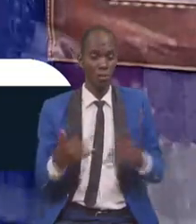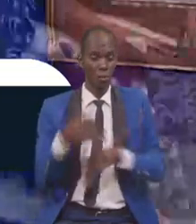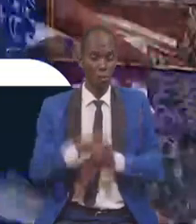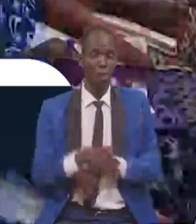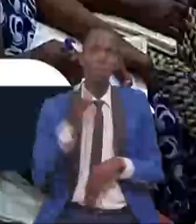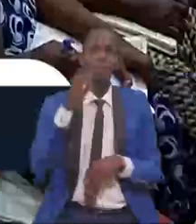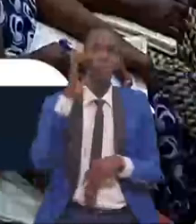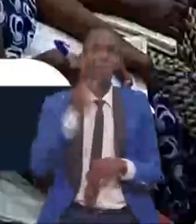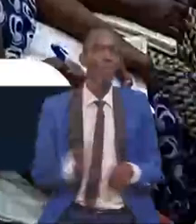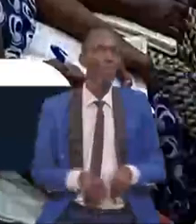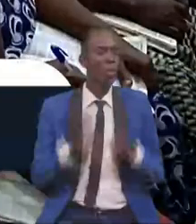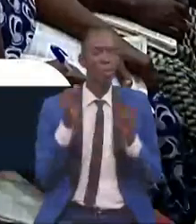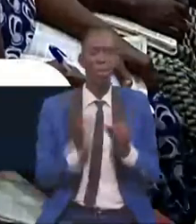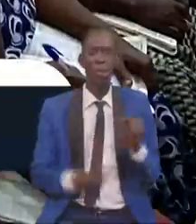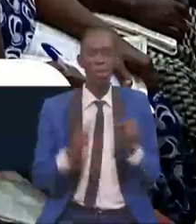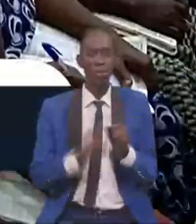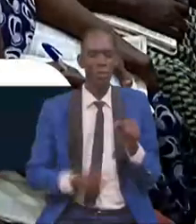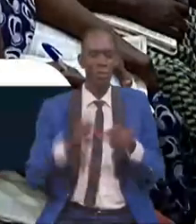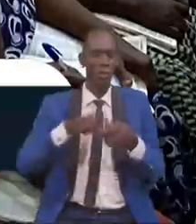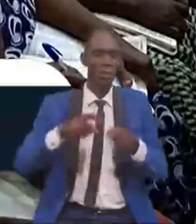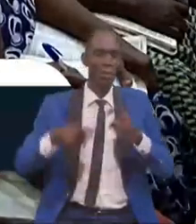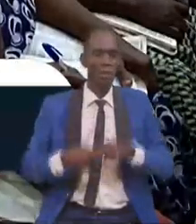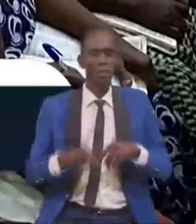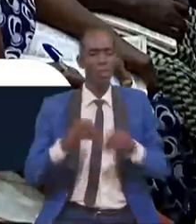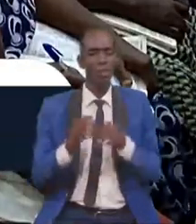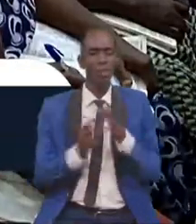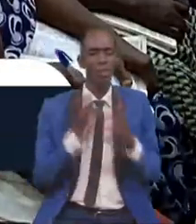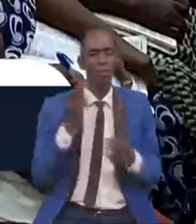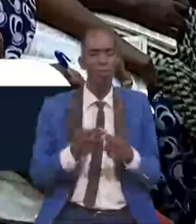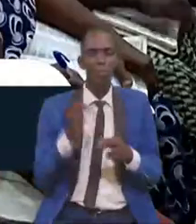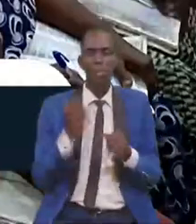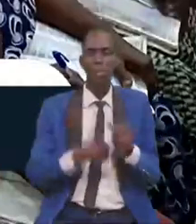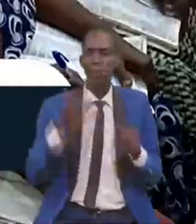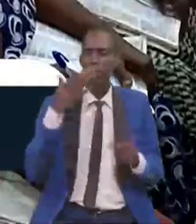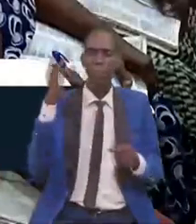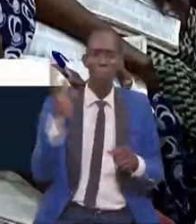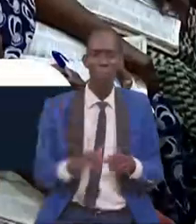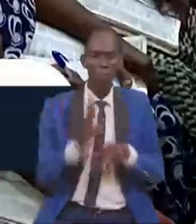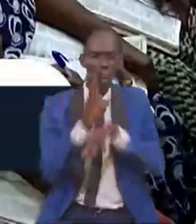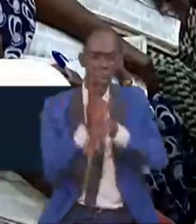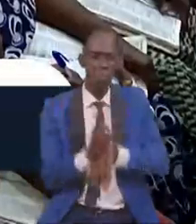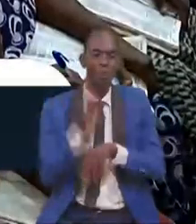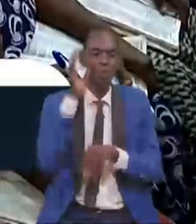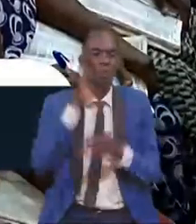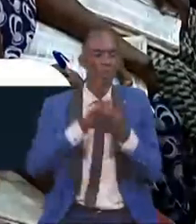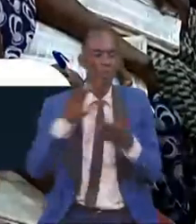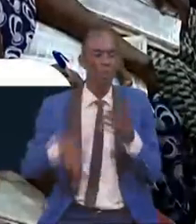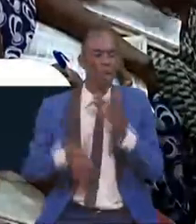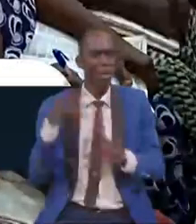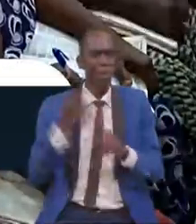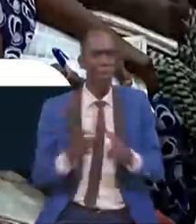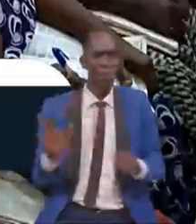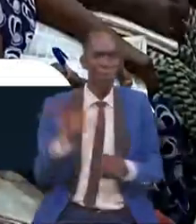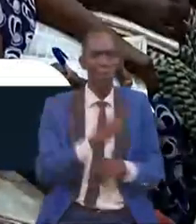il va briser tous les fers. Il va briser toutes les chaînes. Et toute mauvaise habitude sera ôtée de chaque vie ce soir